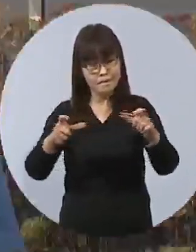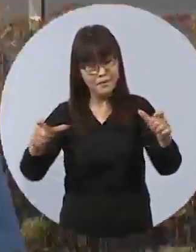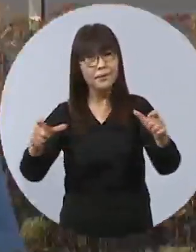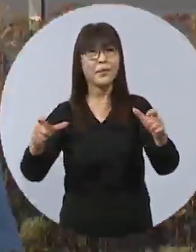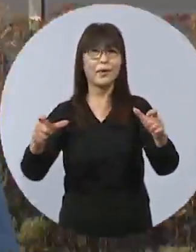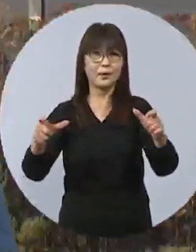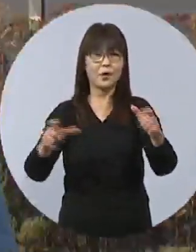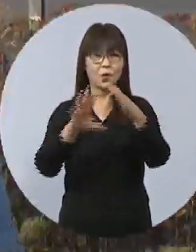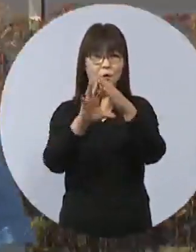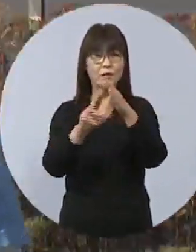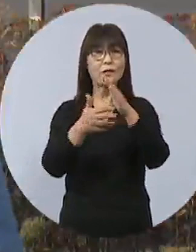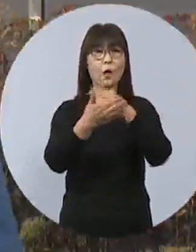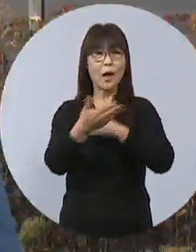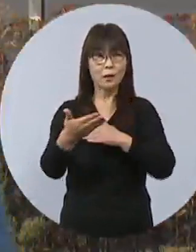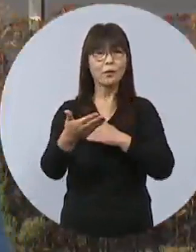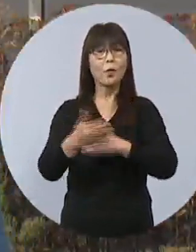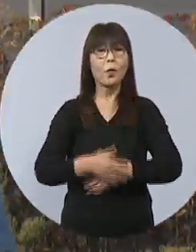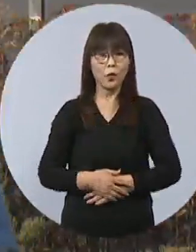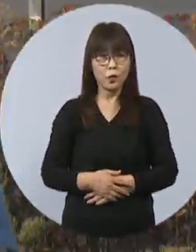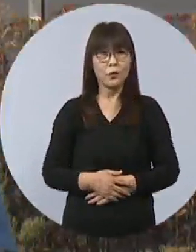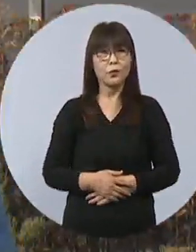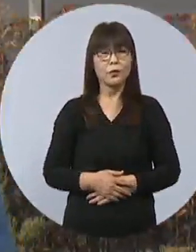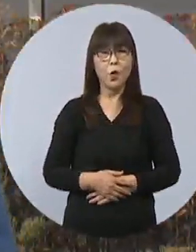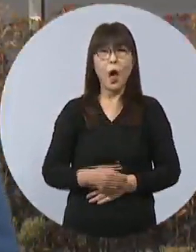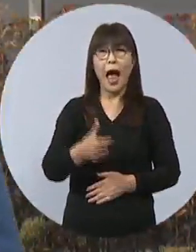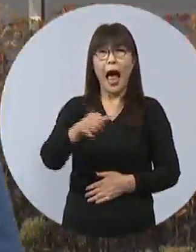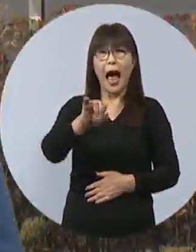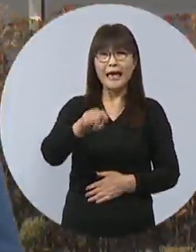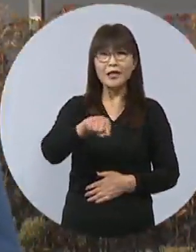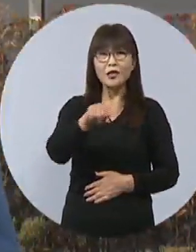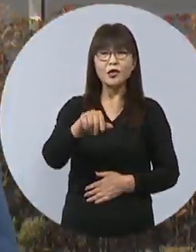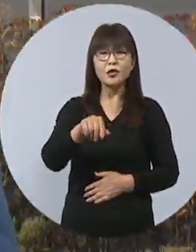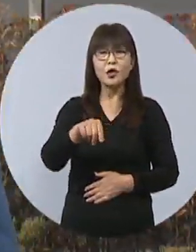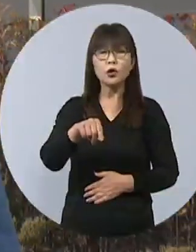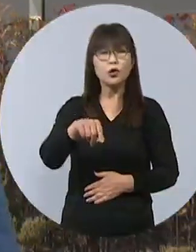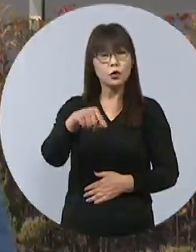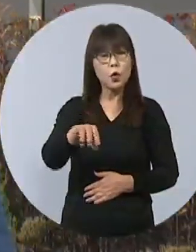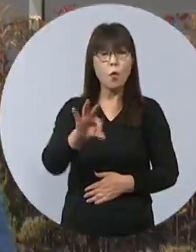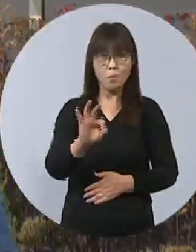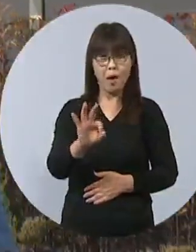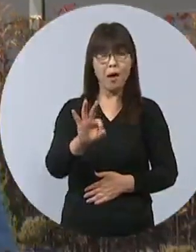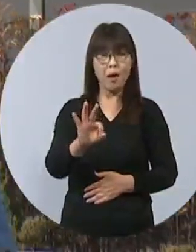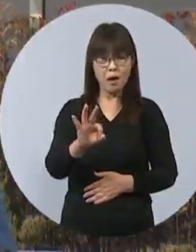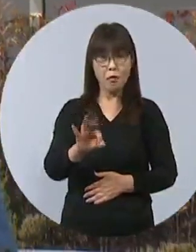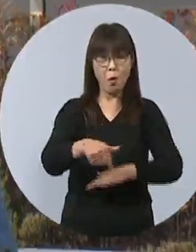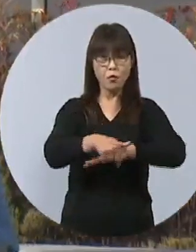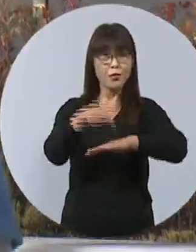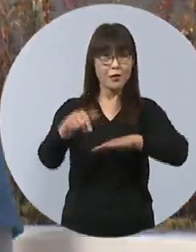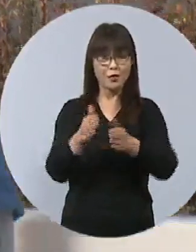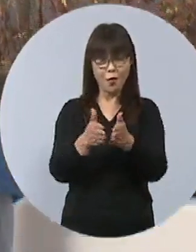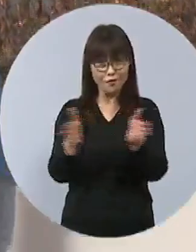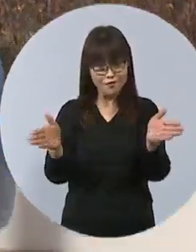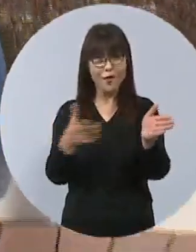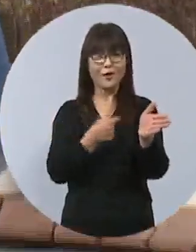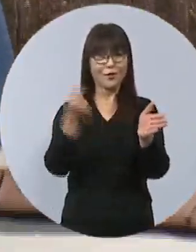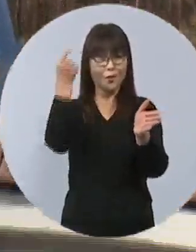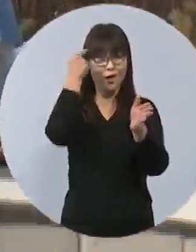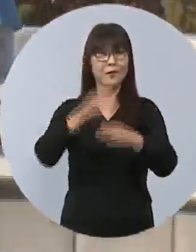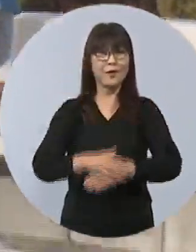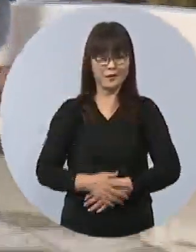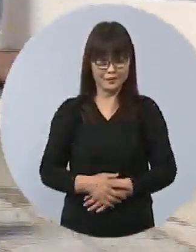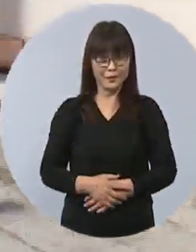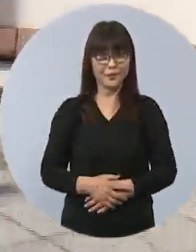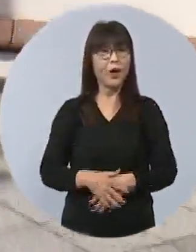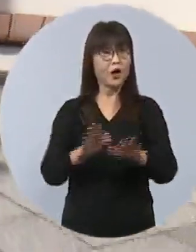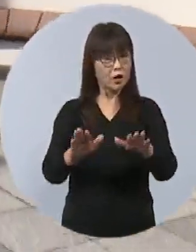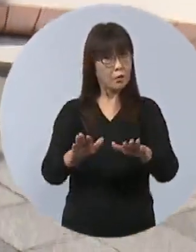、藤沢ブルーハンズプロジェクトをですね、もっと拡大していきたいと思っております。 今ね、藍染めっていうお話